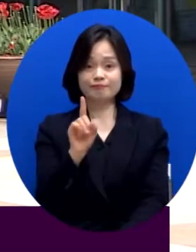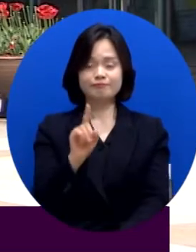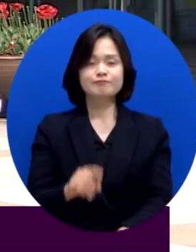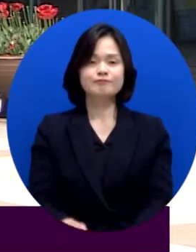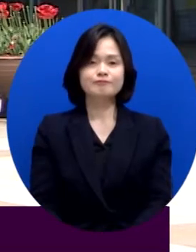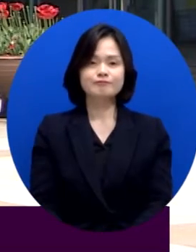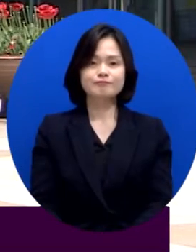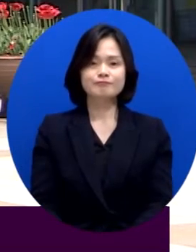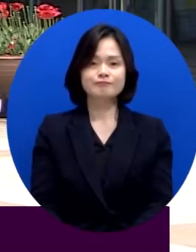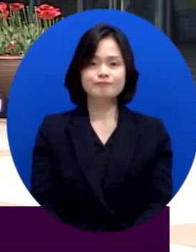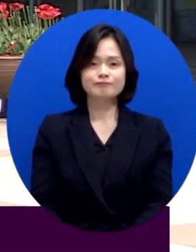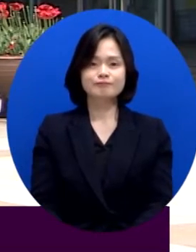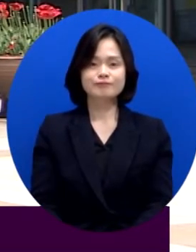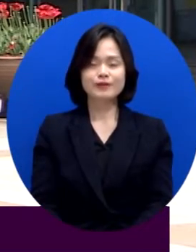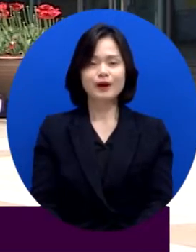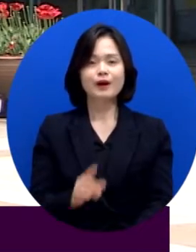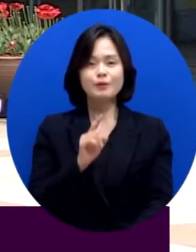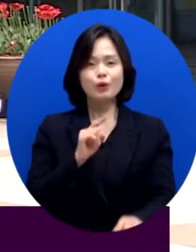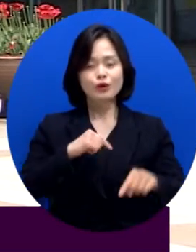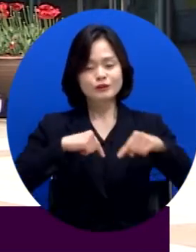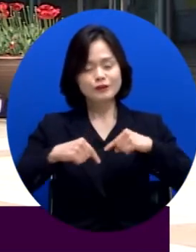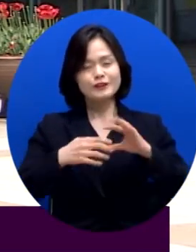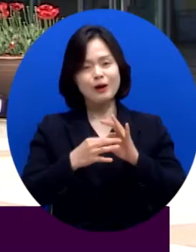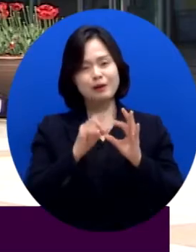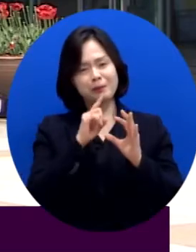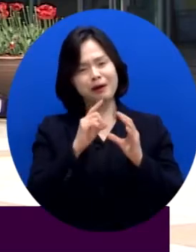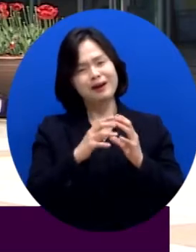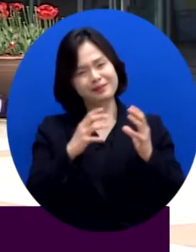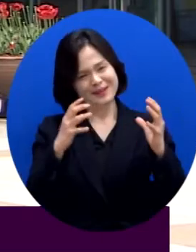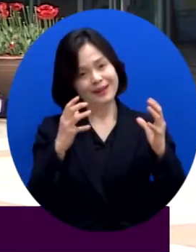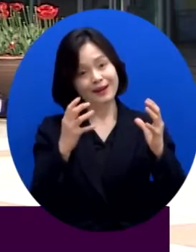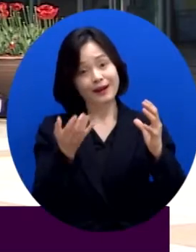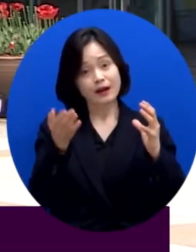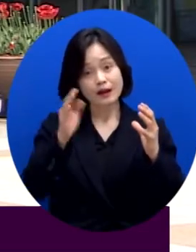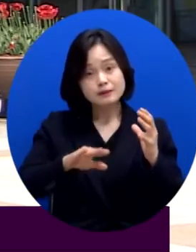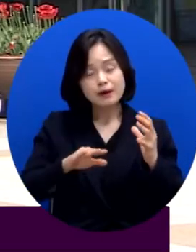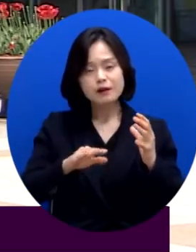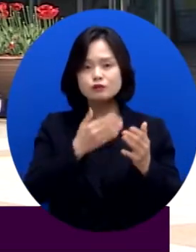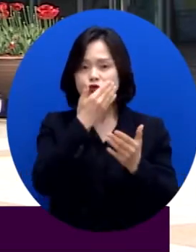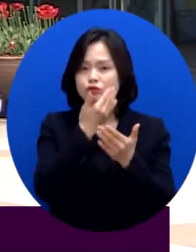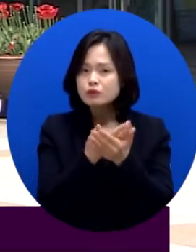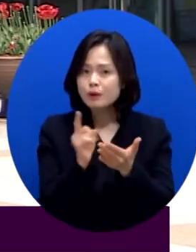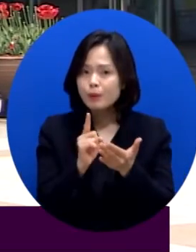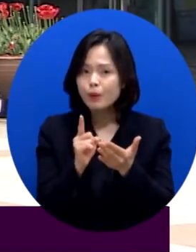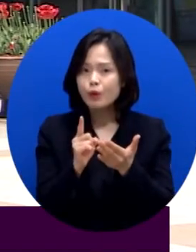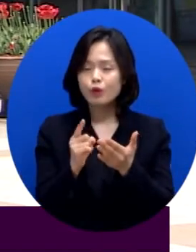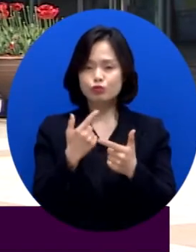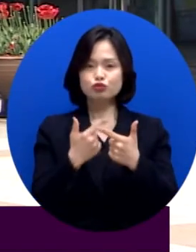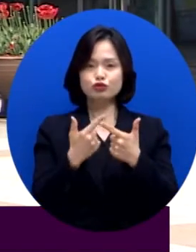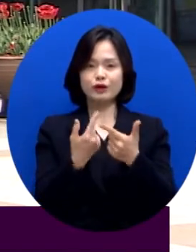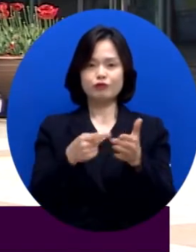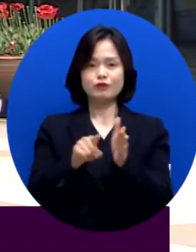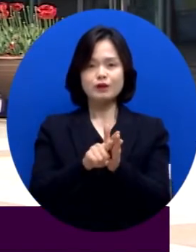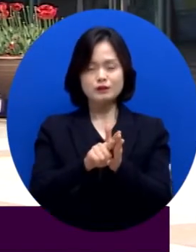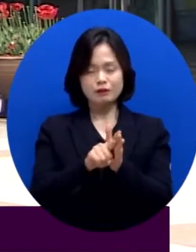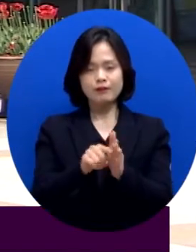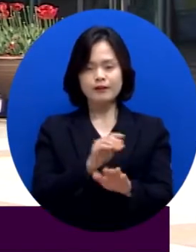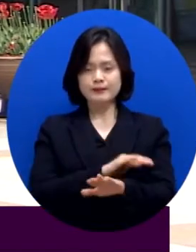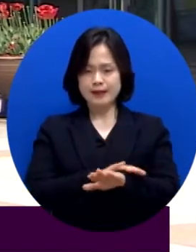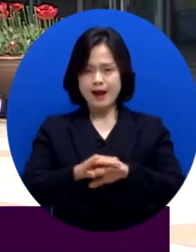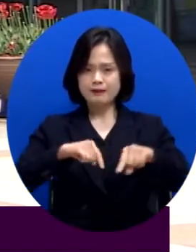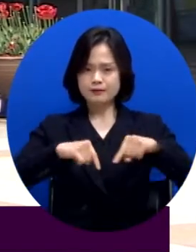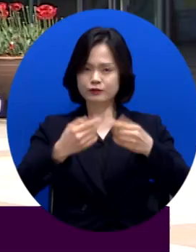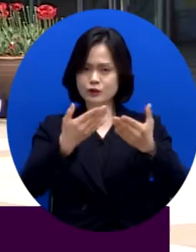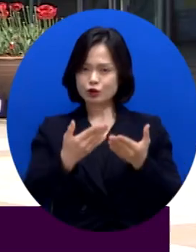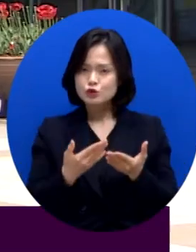네, 여러 가지 정치적 이슈가 있지만 무엇보다 지역사회를 위해 일할 바른 일꾼이 선출되길 바라고 있습니다. 투표를 마치고